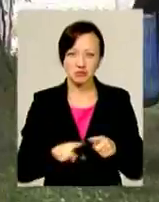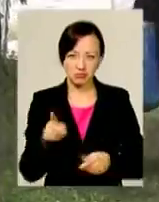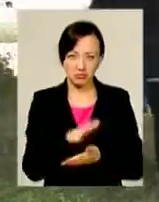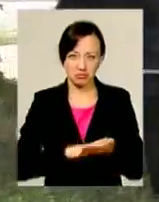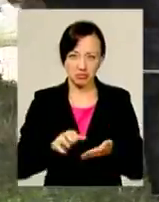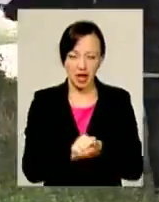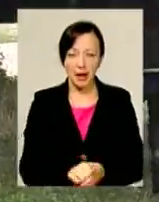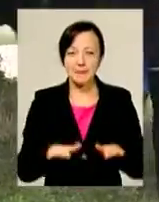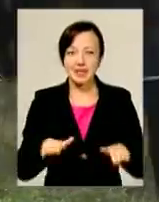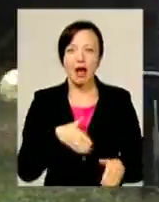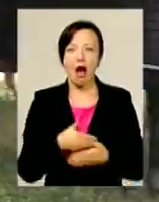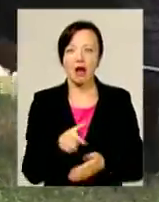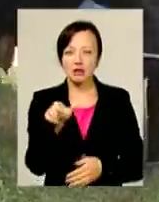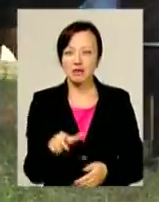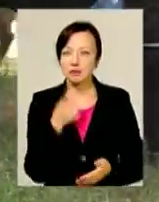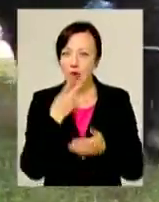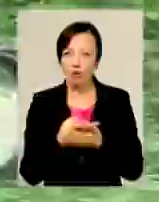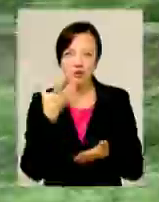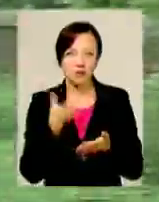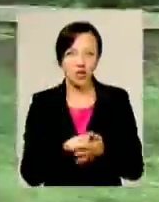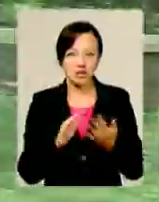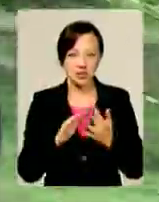руйнації. Місцевий активіст показує нам своє село.